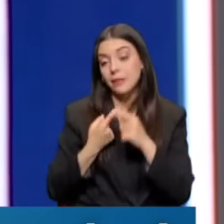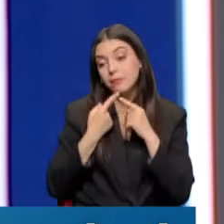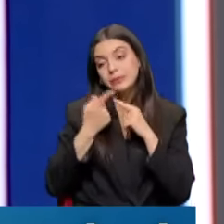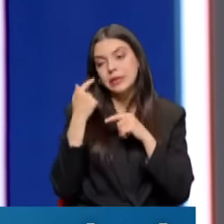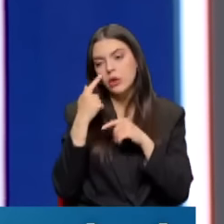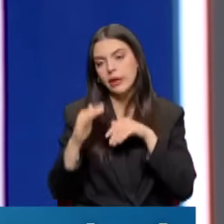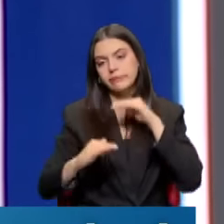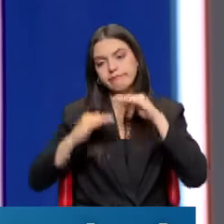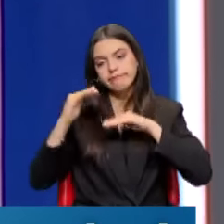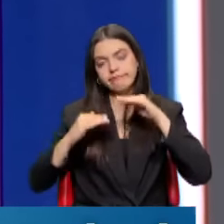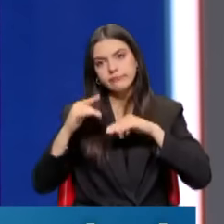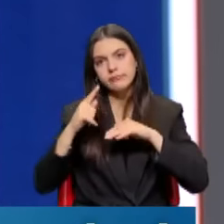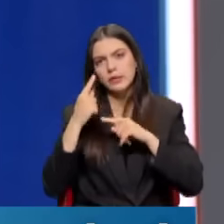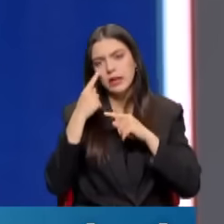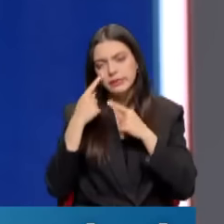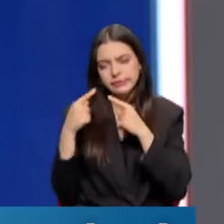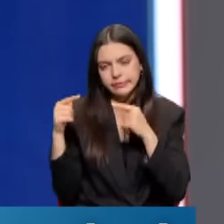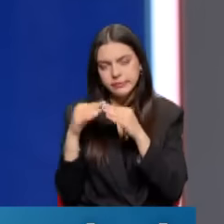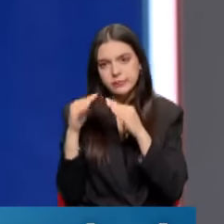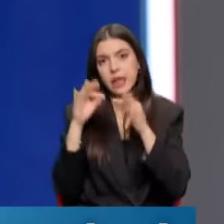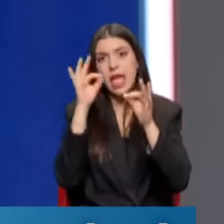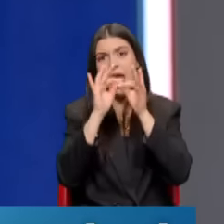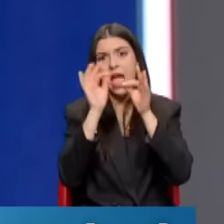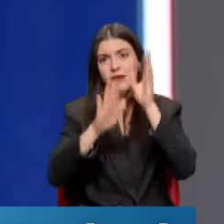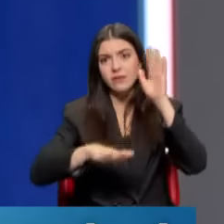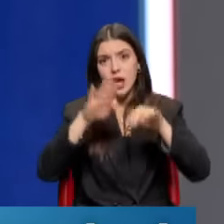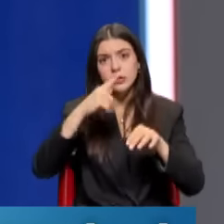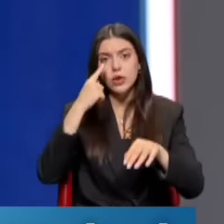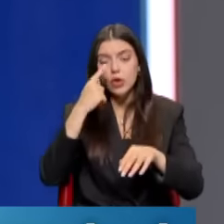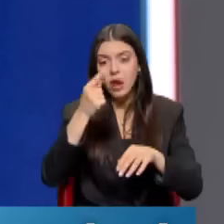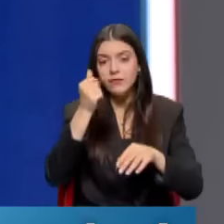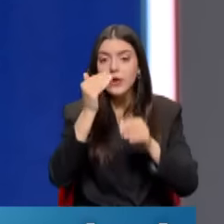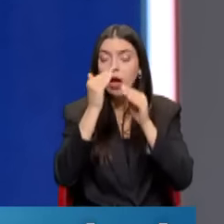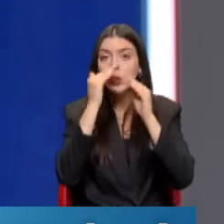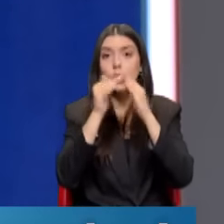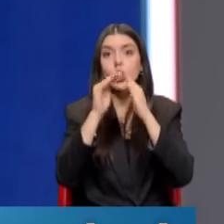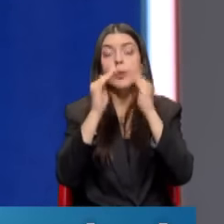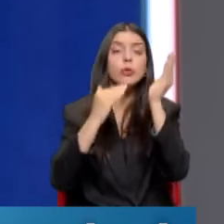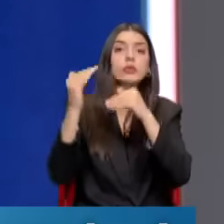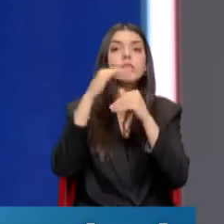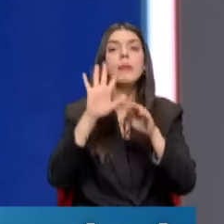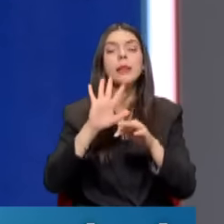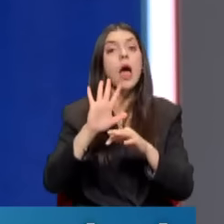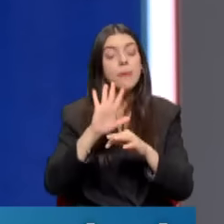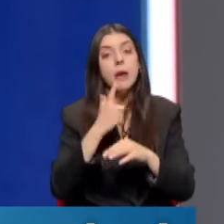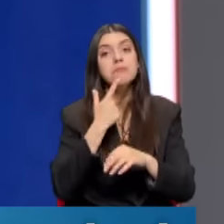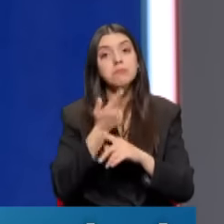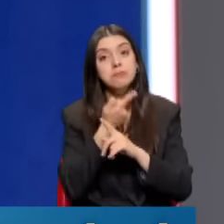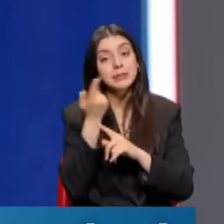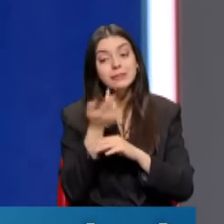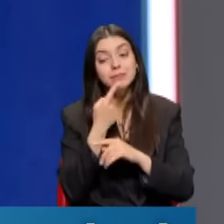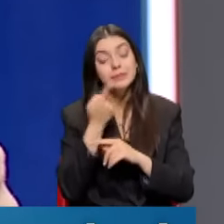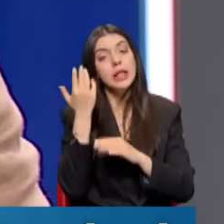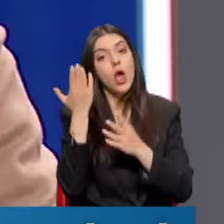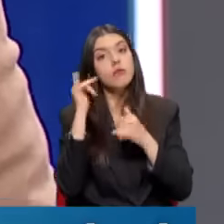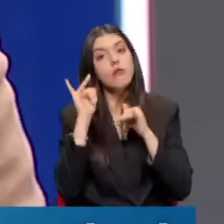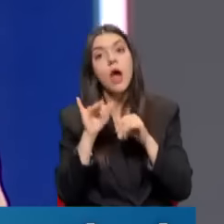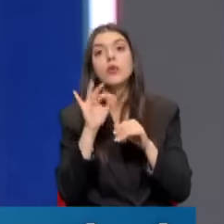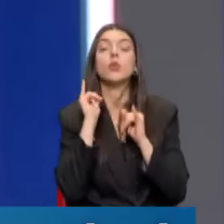kıyaslayınca şöyle bir şey var enflasyon oran kadar bile arttırılmış çay fiyatı yani bırakın onu ama geçen sene de kötüydü Yani geçen